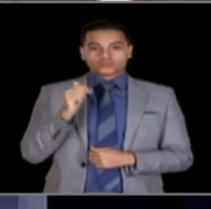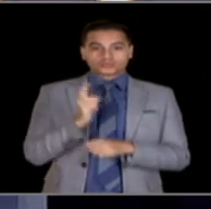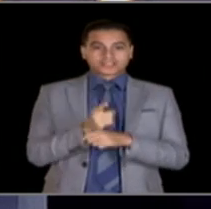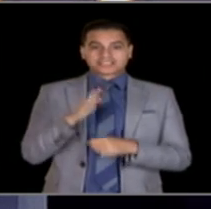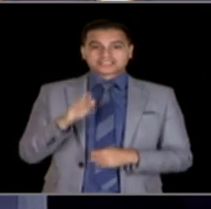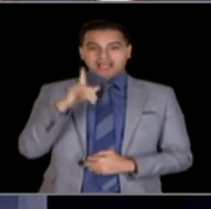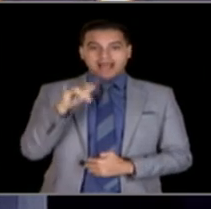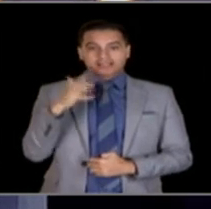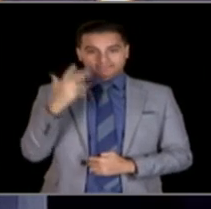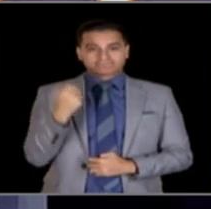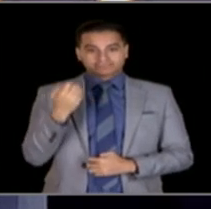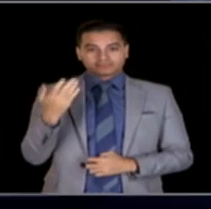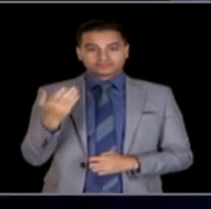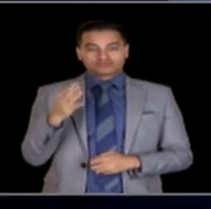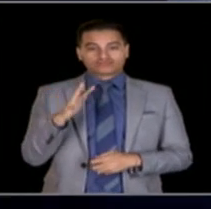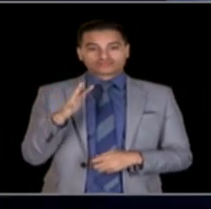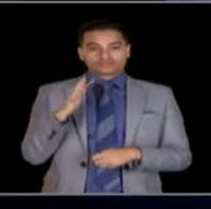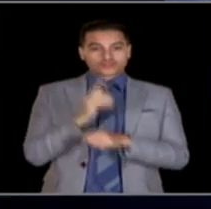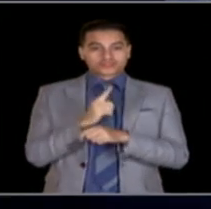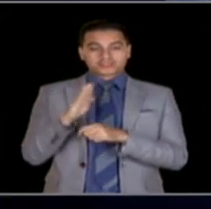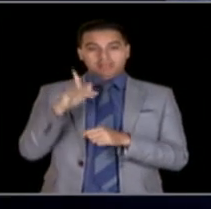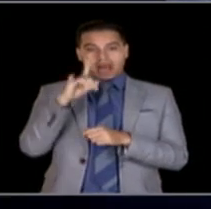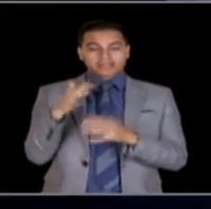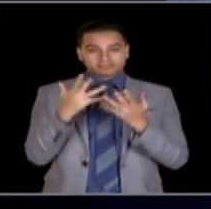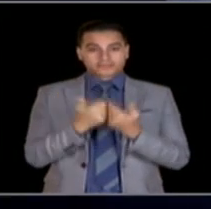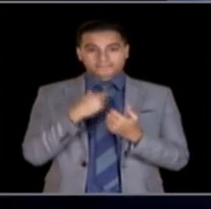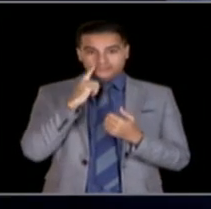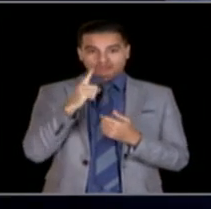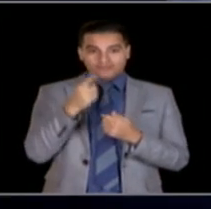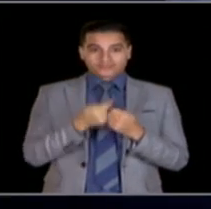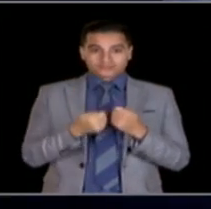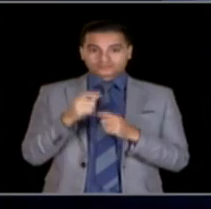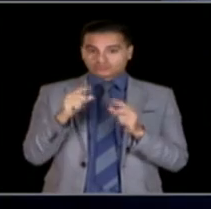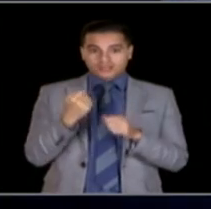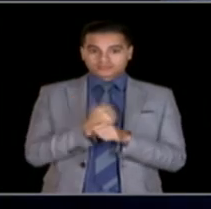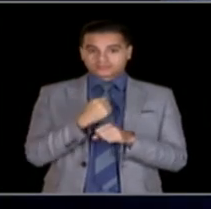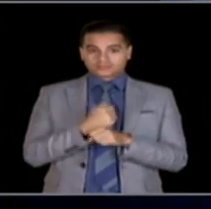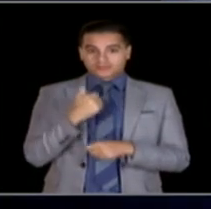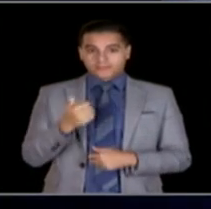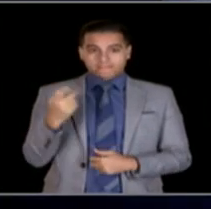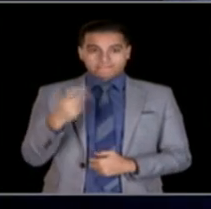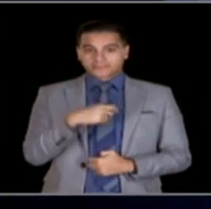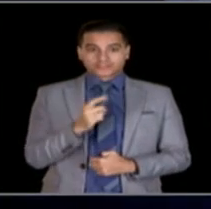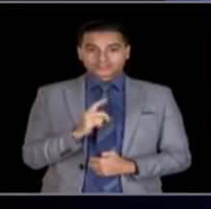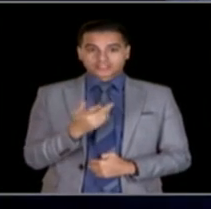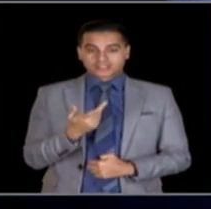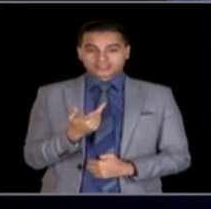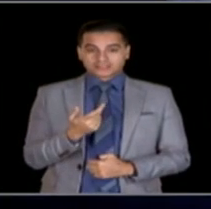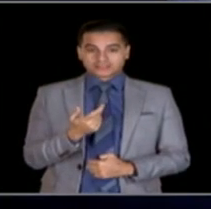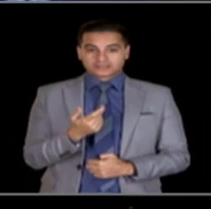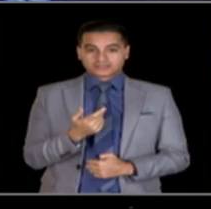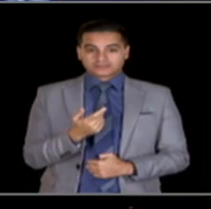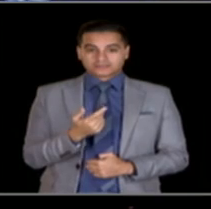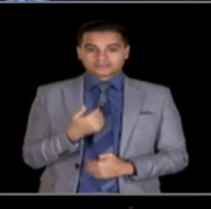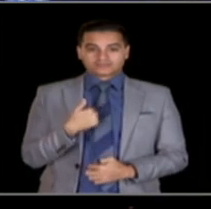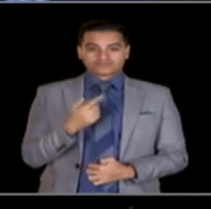تحل القدرات الذهنية. هي شاطرة في القدرات الذهنية؟ اه أكيد. بس أنا شايف إنك أنت متألق في القدرات الذهنية، ده رأيي يعني، مش بس عارف. بس أنا